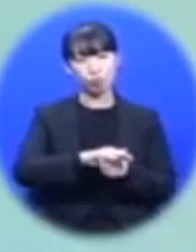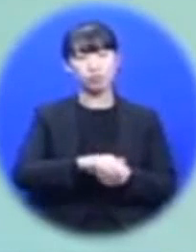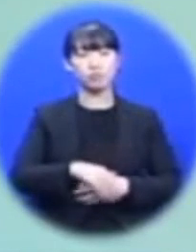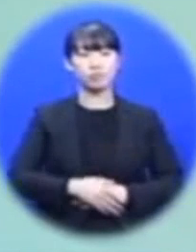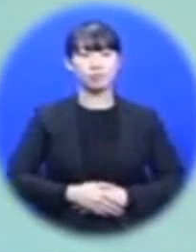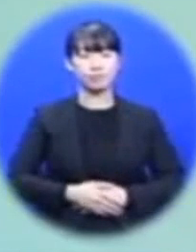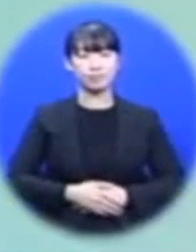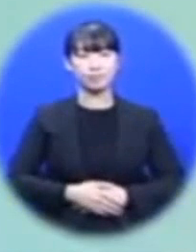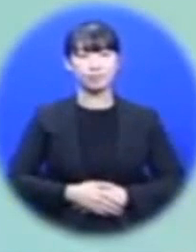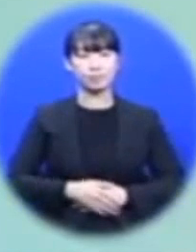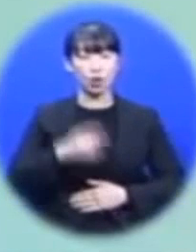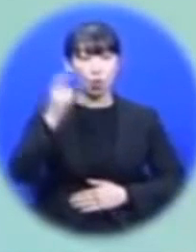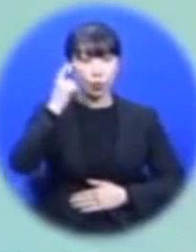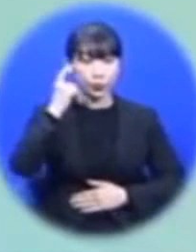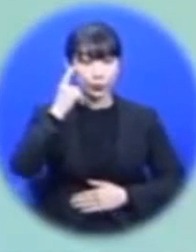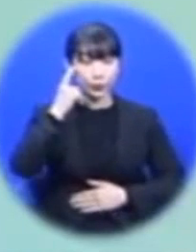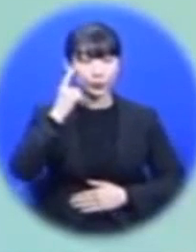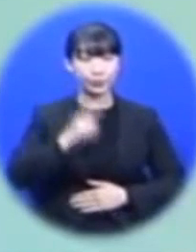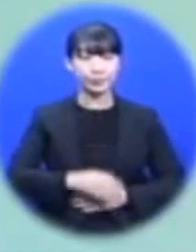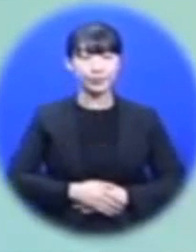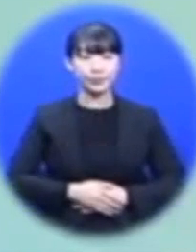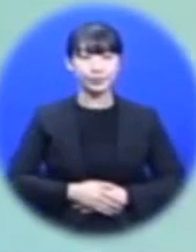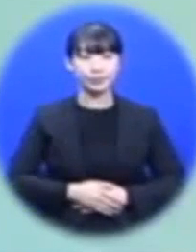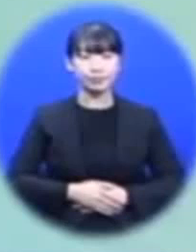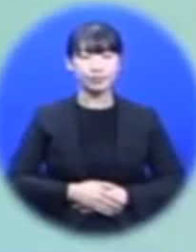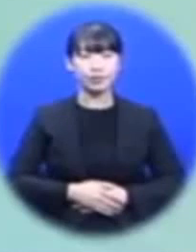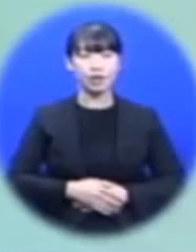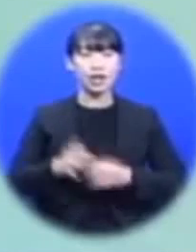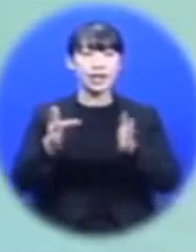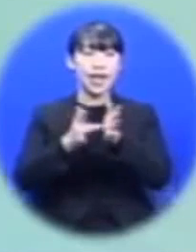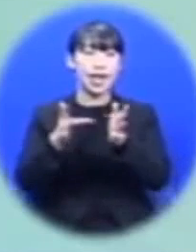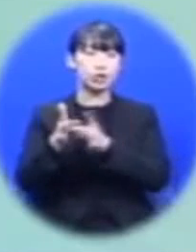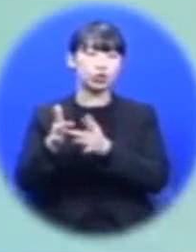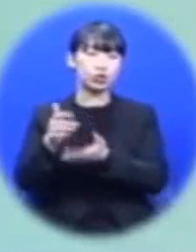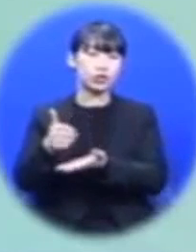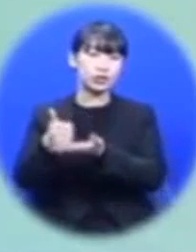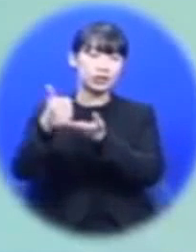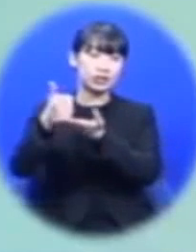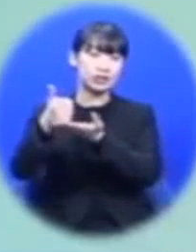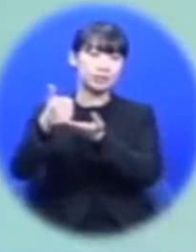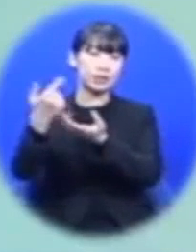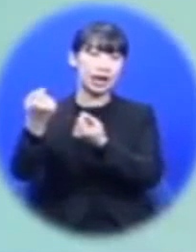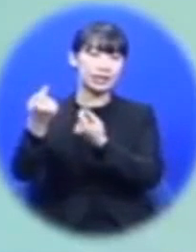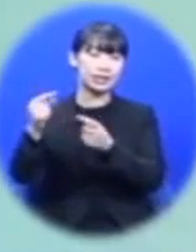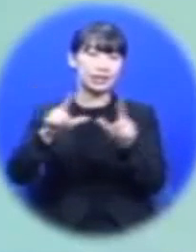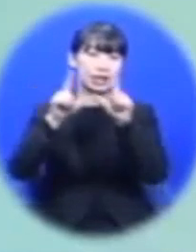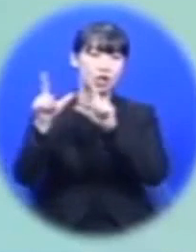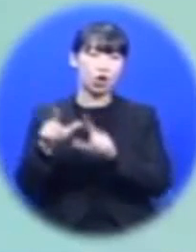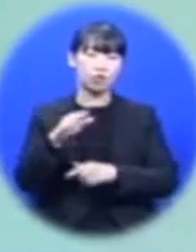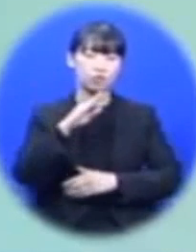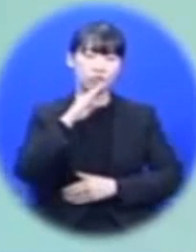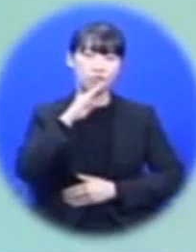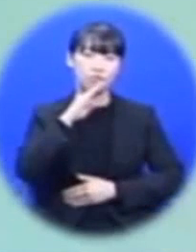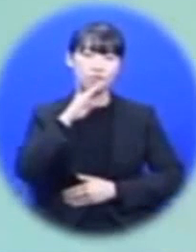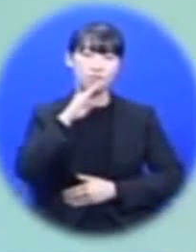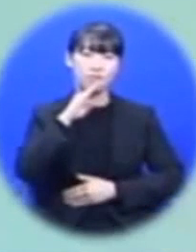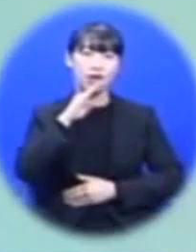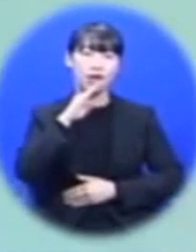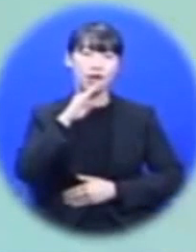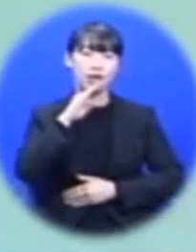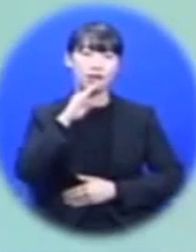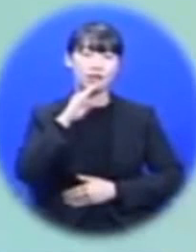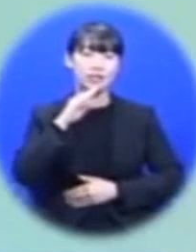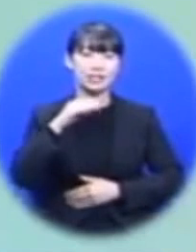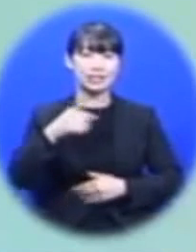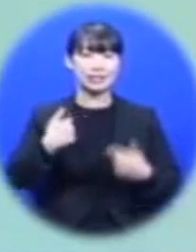이유는 다가 예수님으로 사는게 얼마나 귀한지를 아직도 모르고 있기 때문에 혹시 오늘이